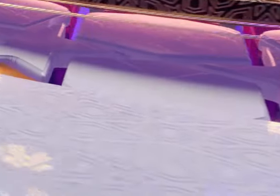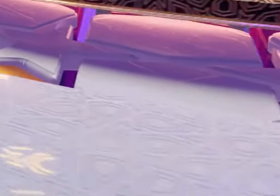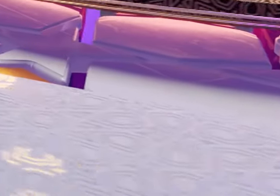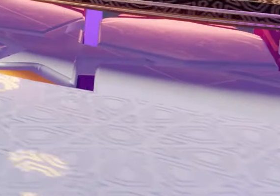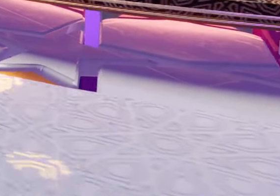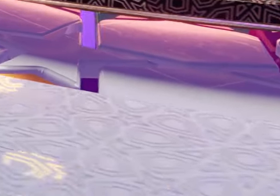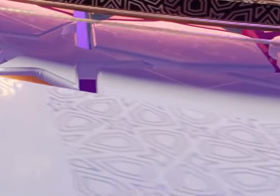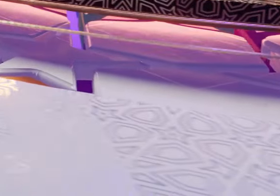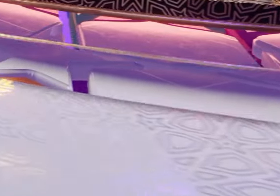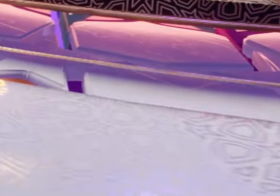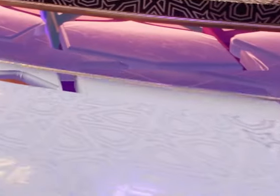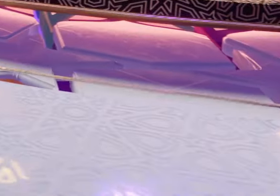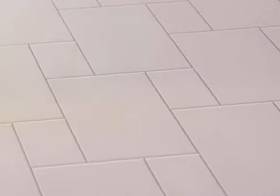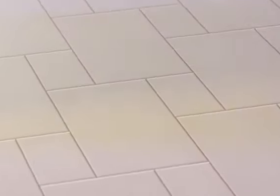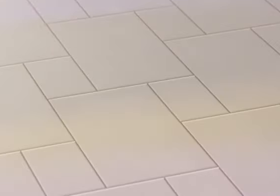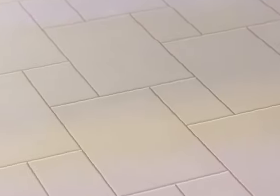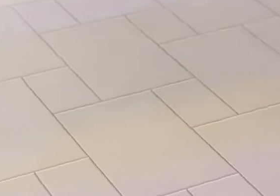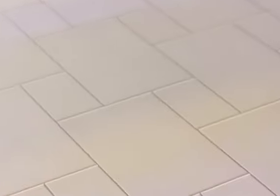Waj'alhu lana